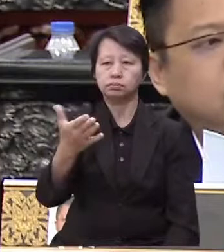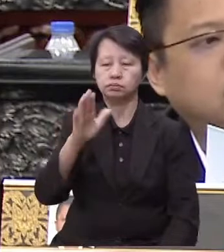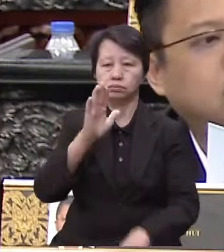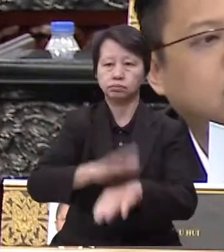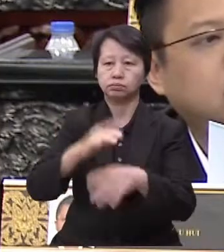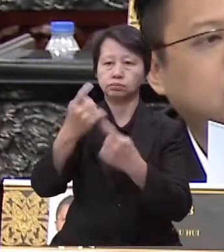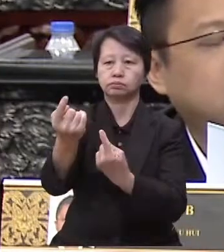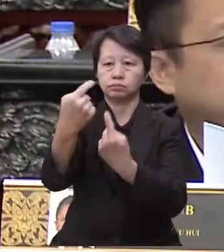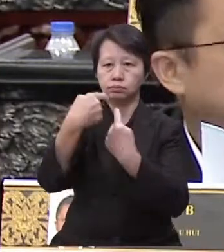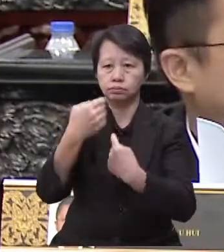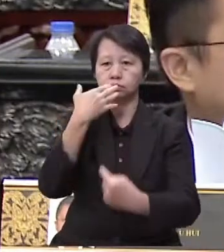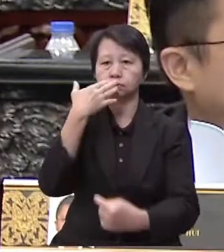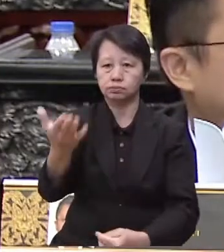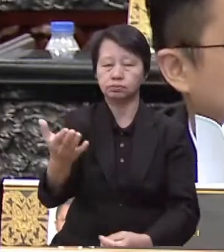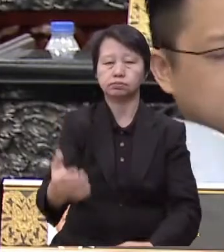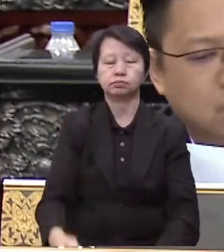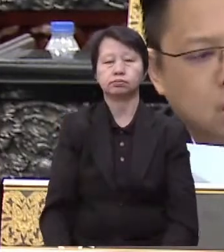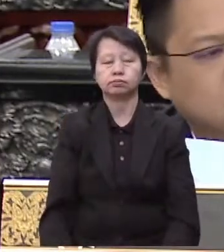jawapan tersebut.